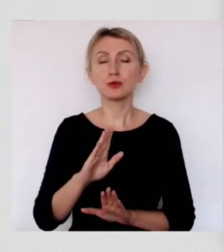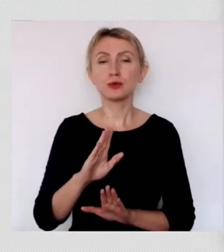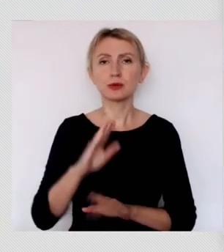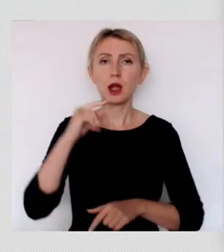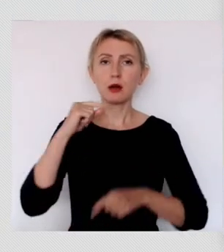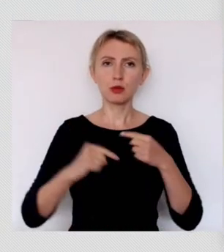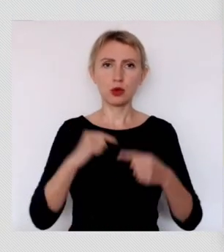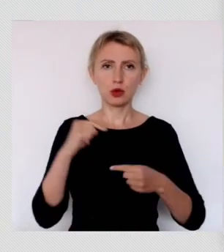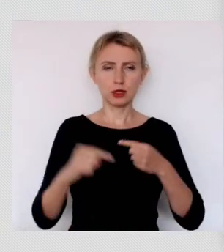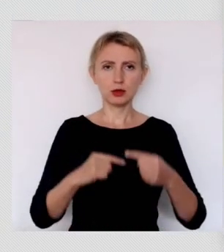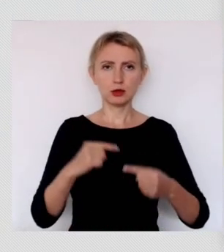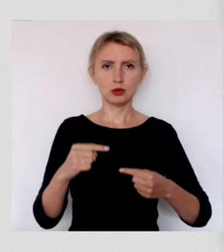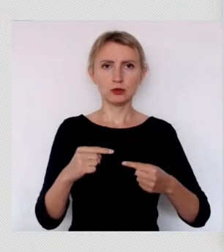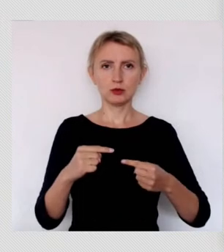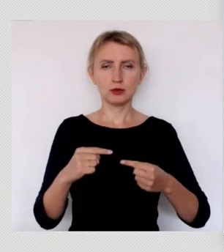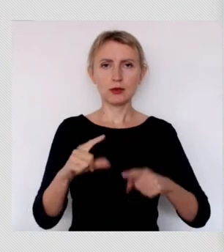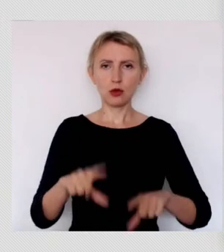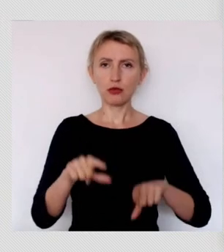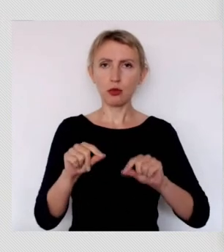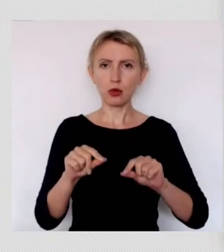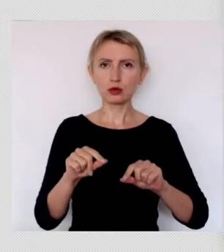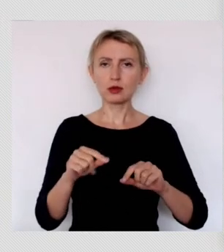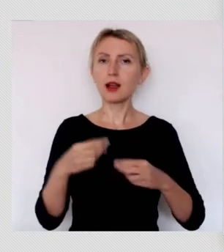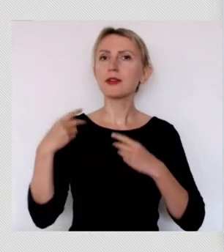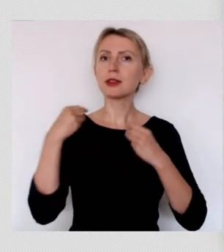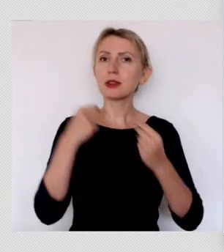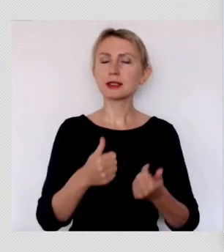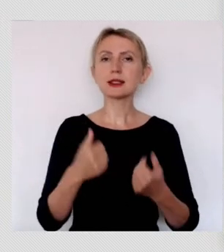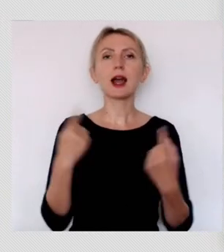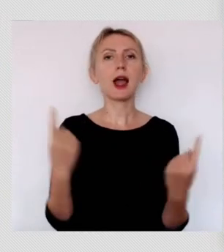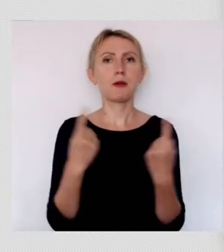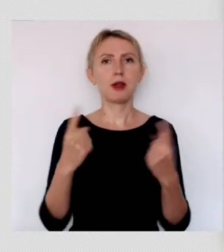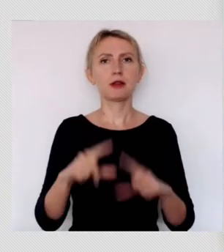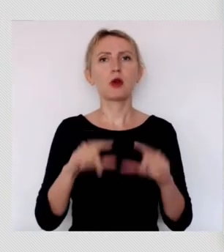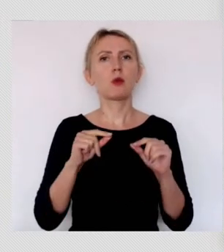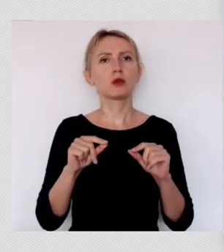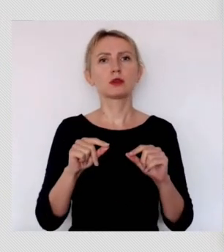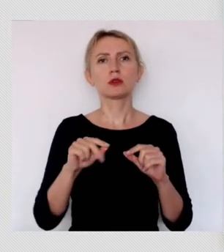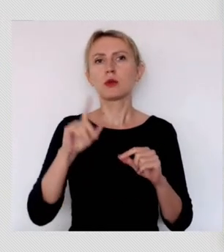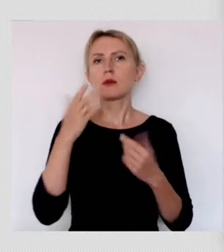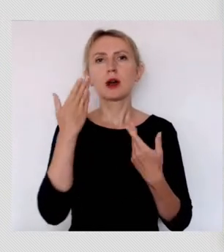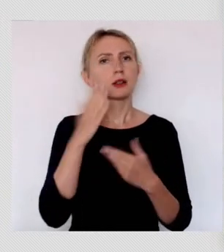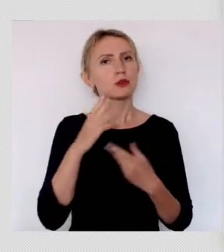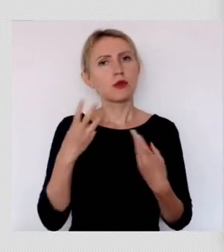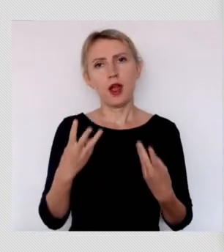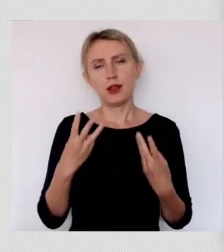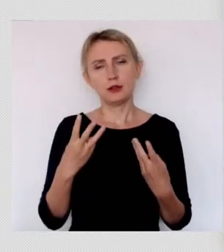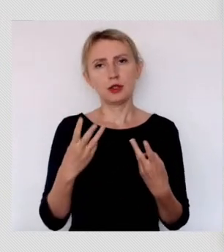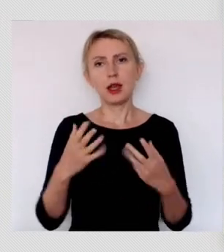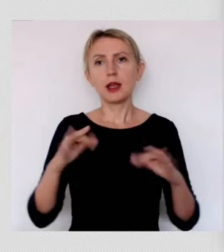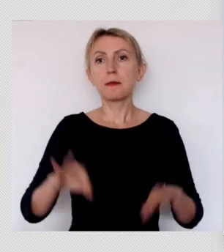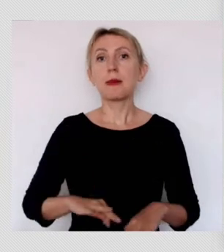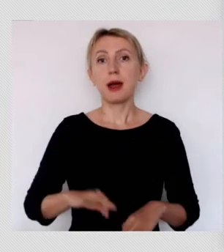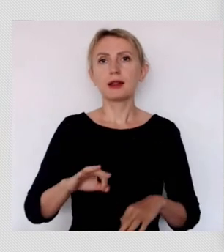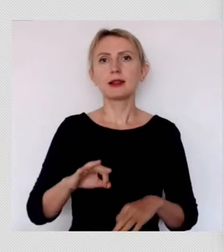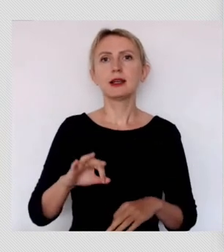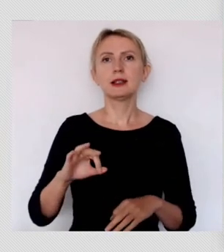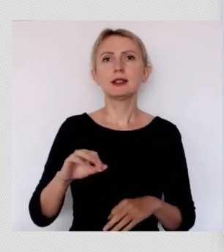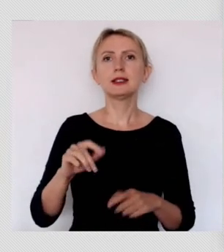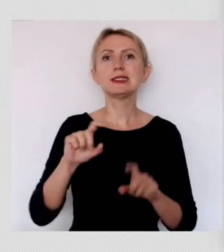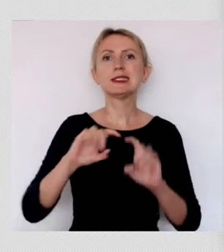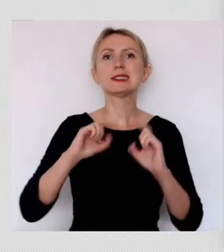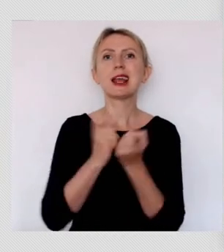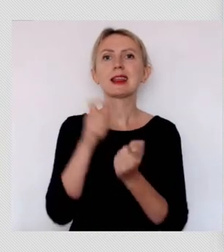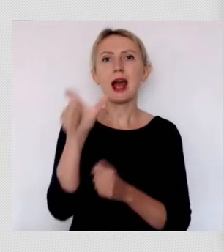procesu wyborczego, dla finansowania kampanii wyborczych są bardzo istotne. I tak jak pan senator powiedział, większość, nie